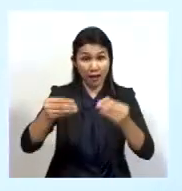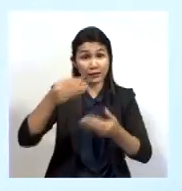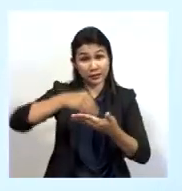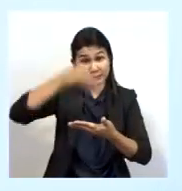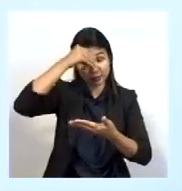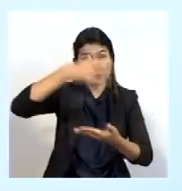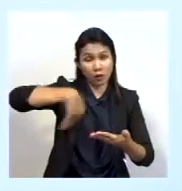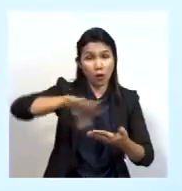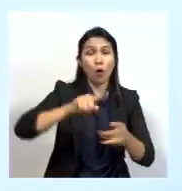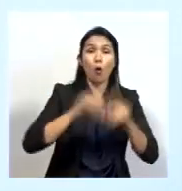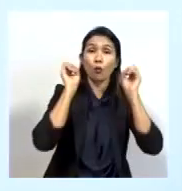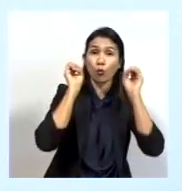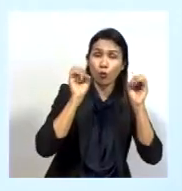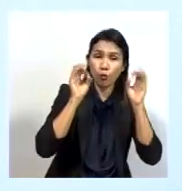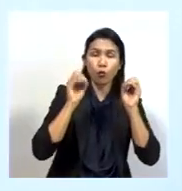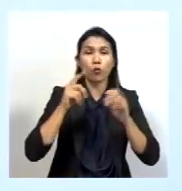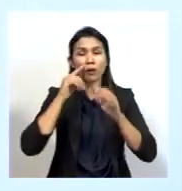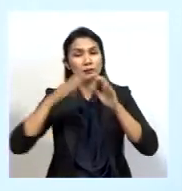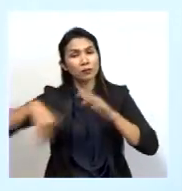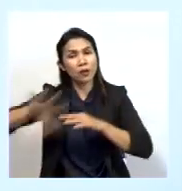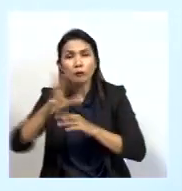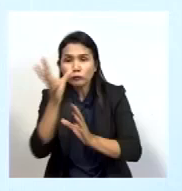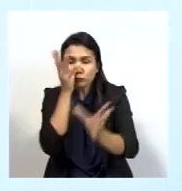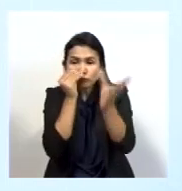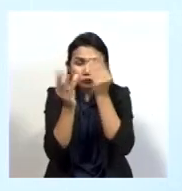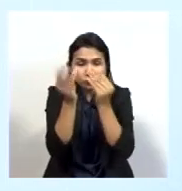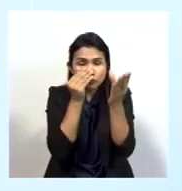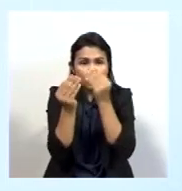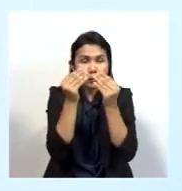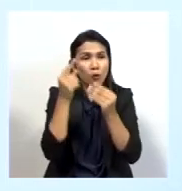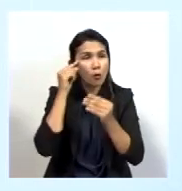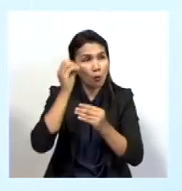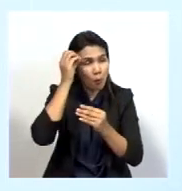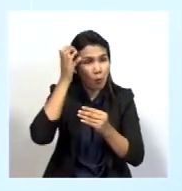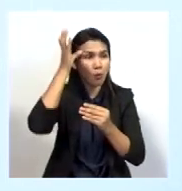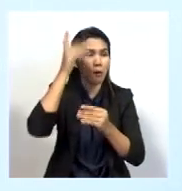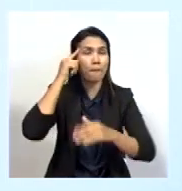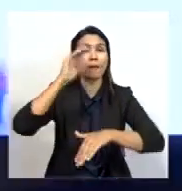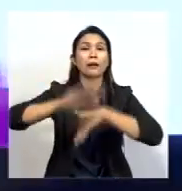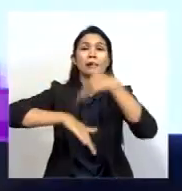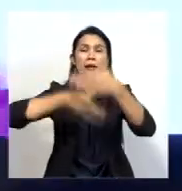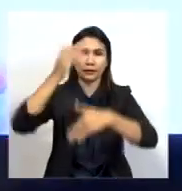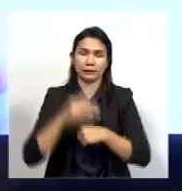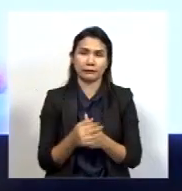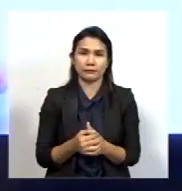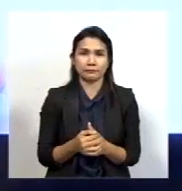าครูอาจารย์ได้เรียนรู้ในท้องถิ่นของตนเองเพื่อนำความรู้มาพัฒนาท้องถิ่น